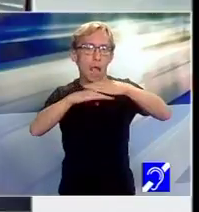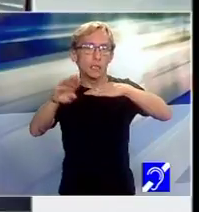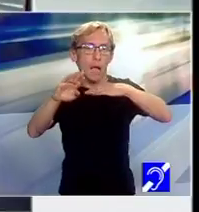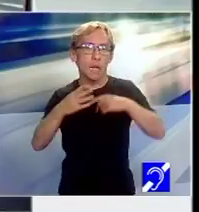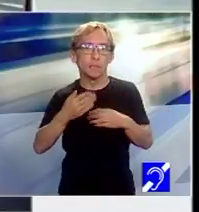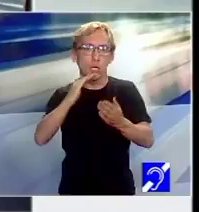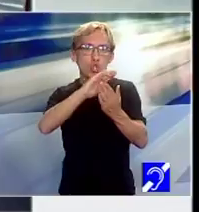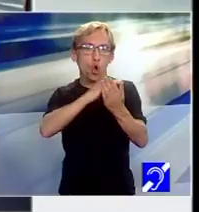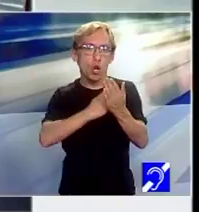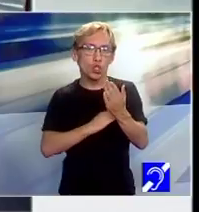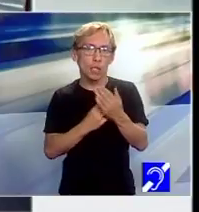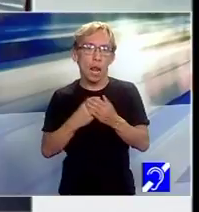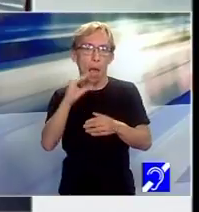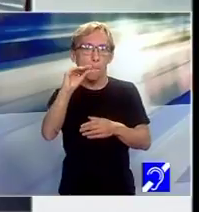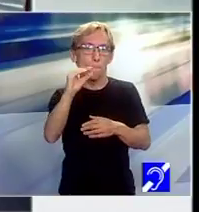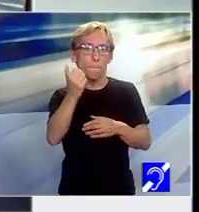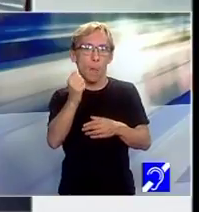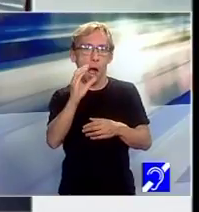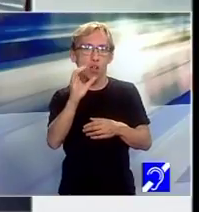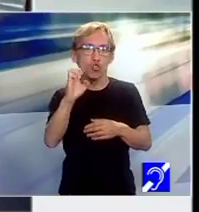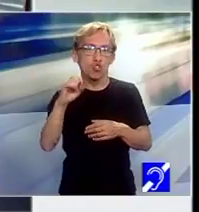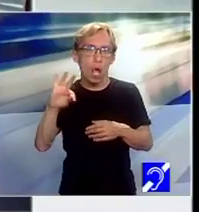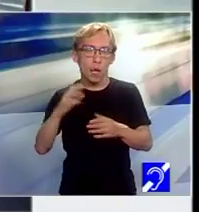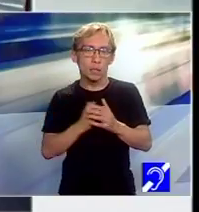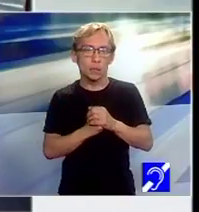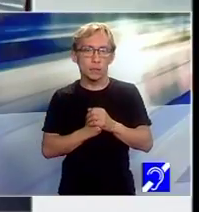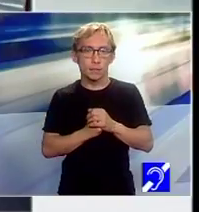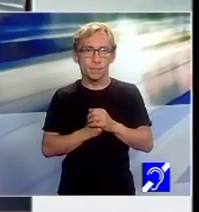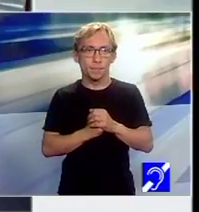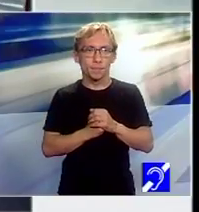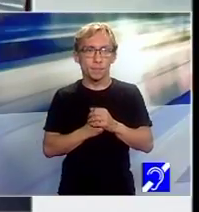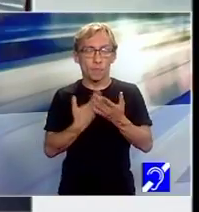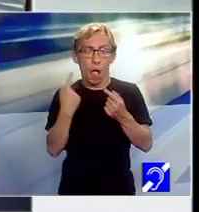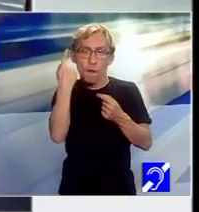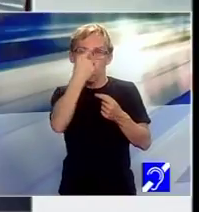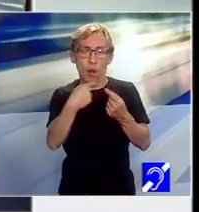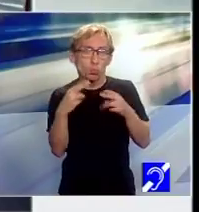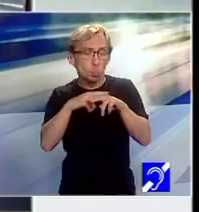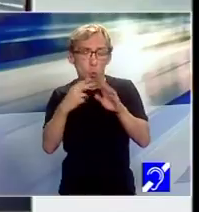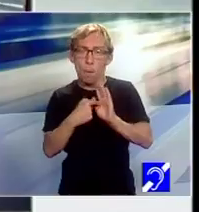solicitarea pacientului și era spus, o plângere legată de felul în care arată acea secție? Felul cum arată și că de ce